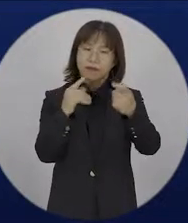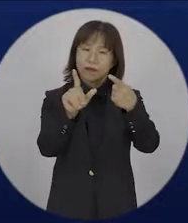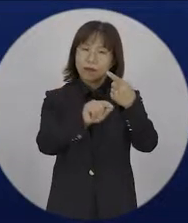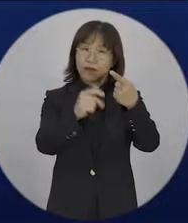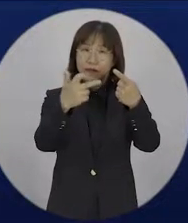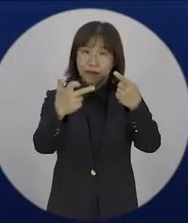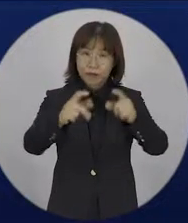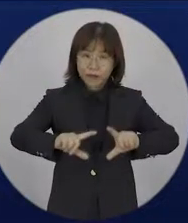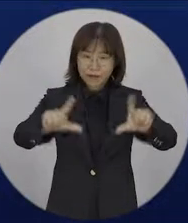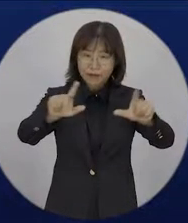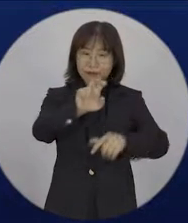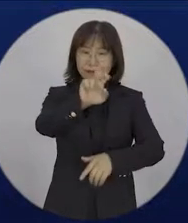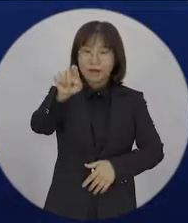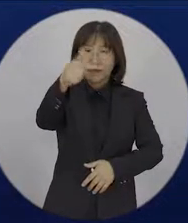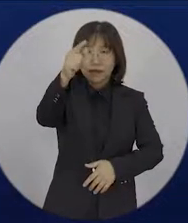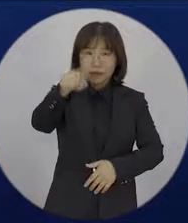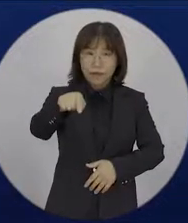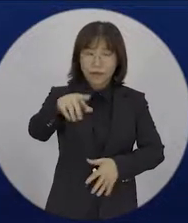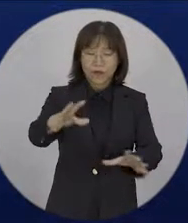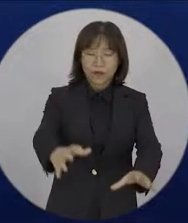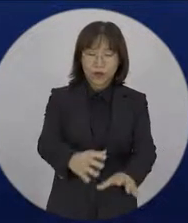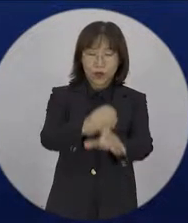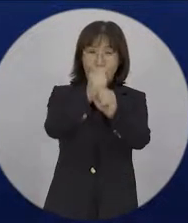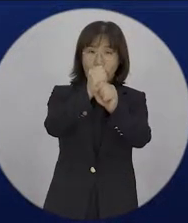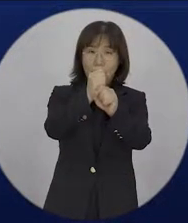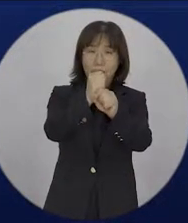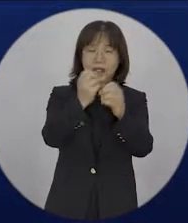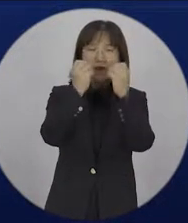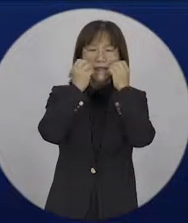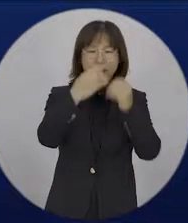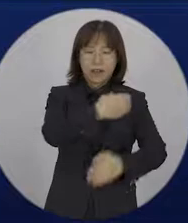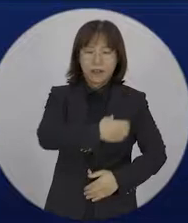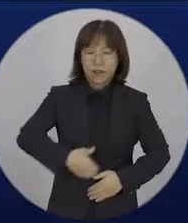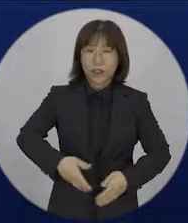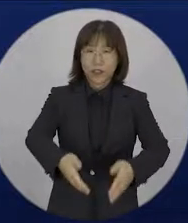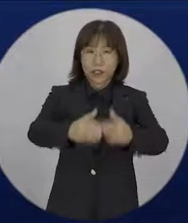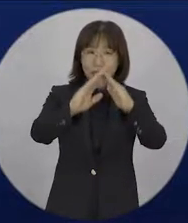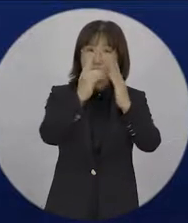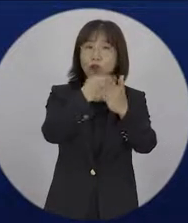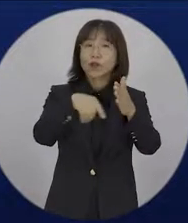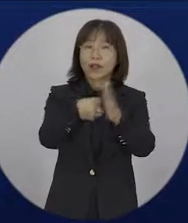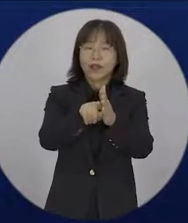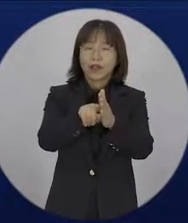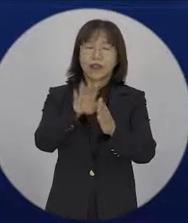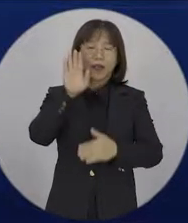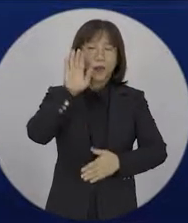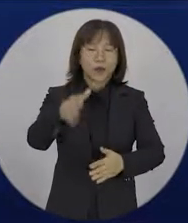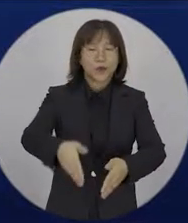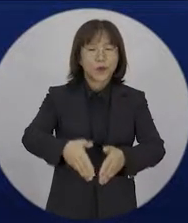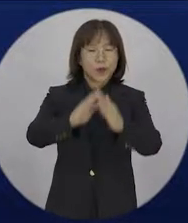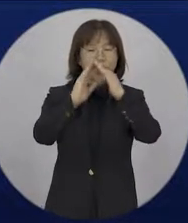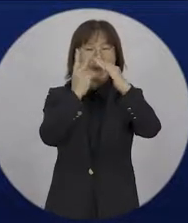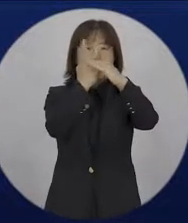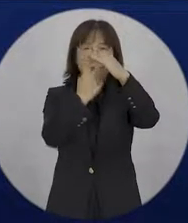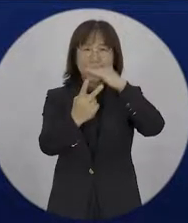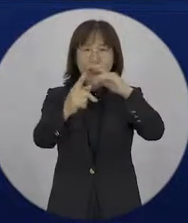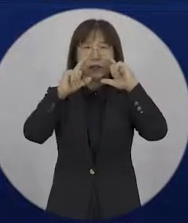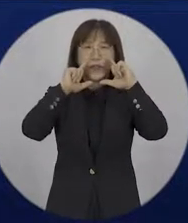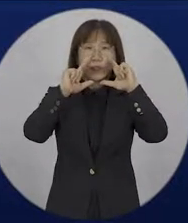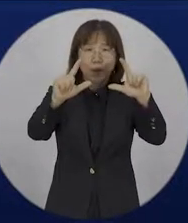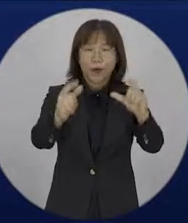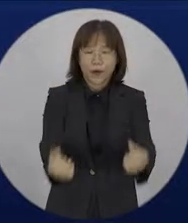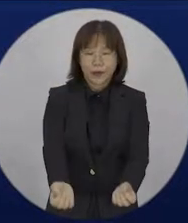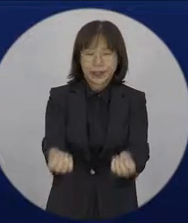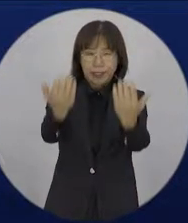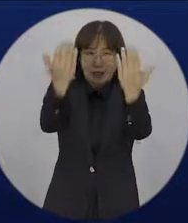지난 17일 마곡지구 통합신청사 부지역 녹지대 광장에서 강서구 통합신청사 건립비전